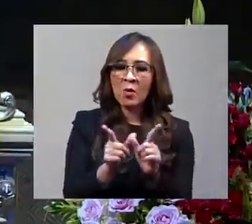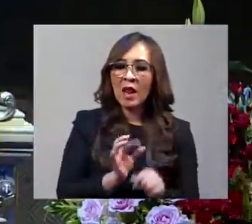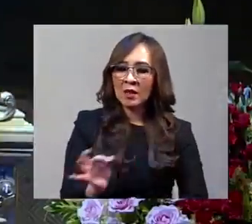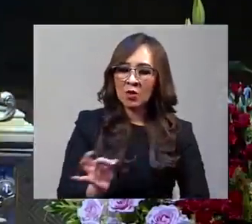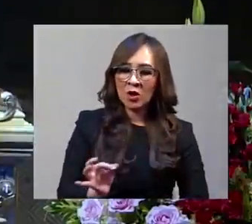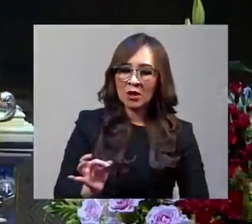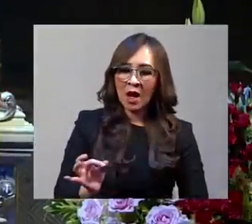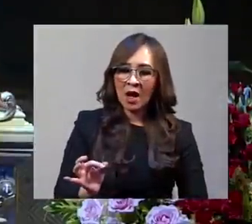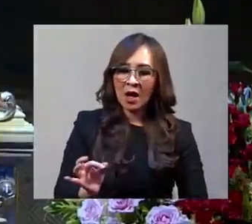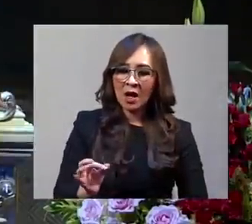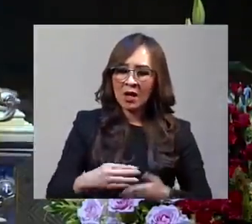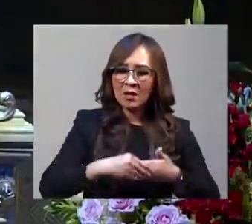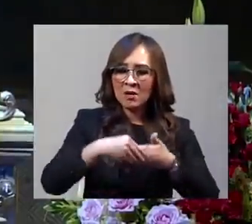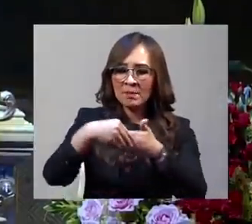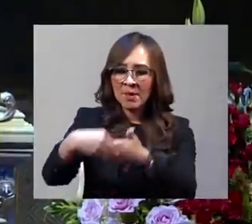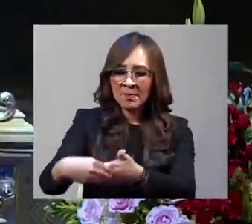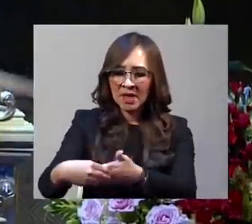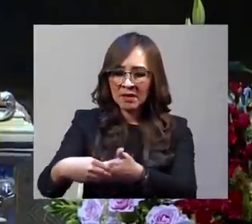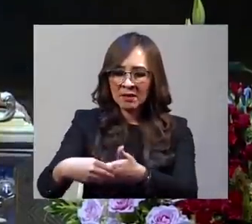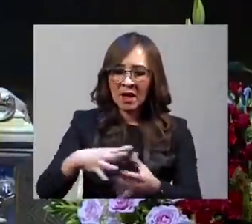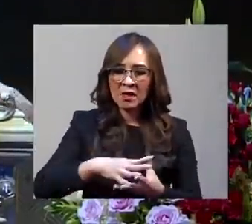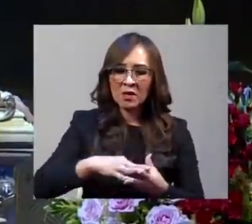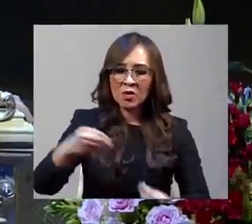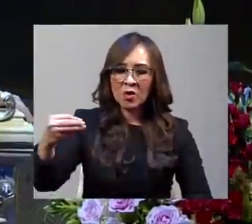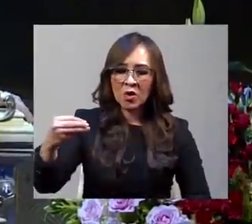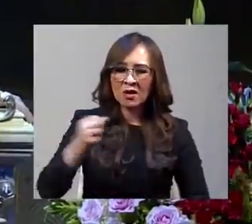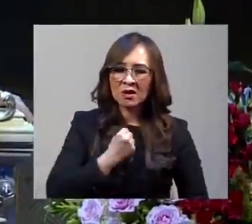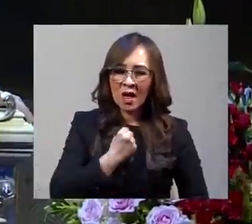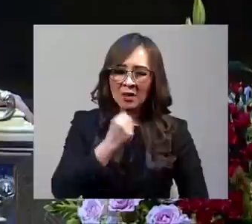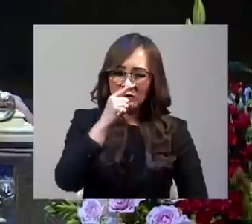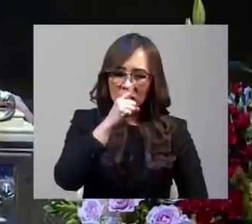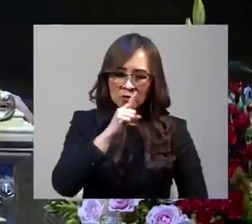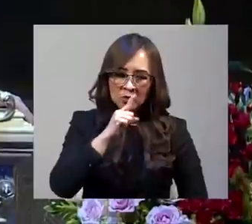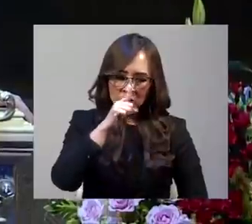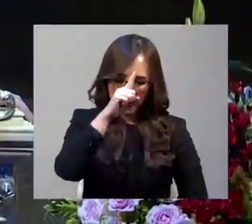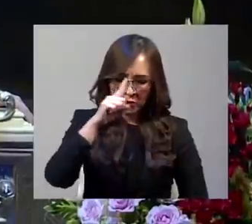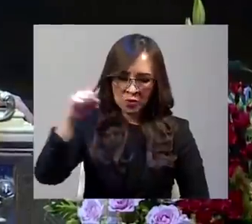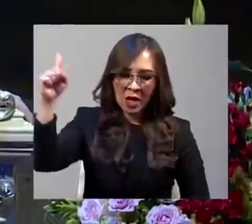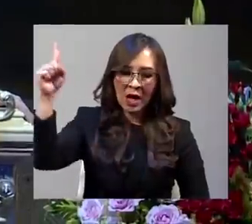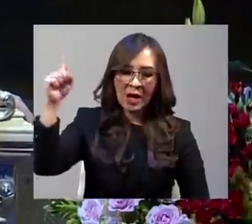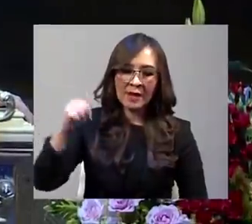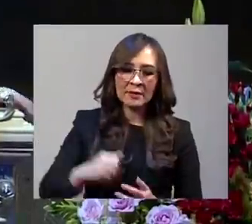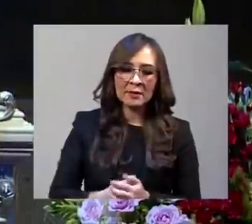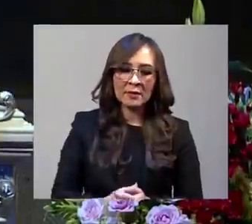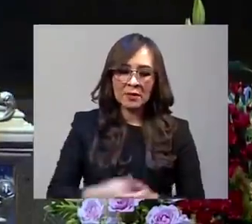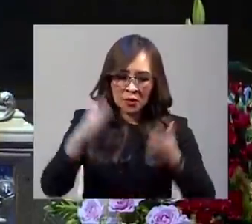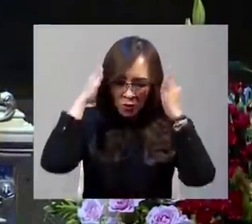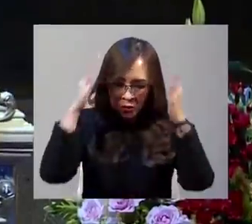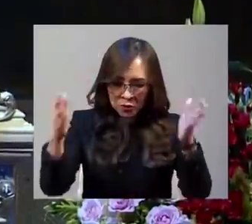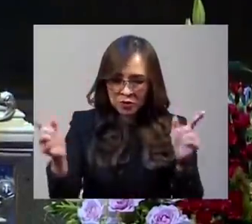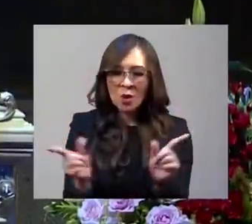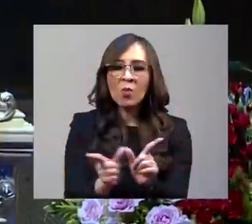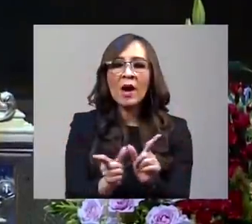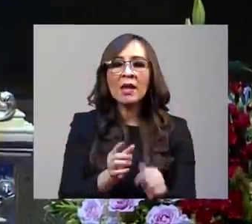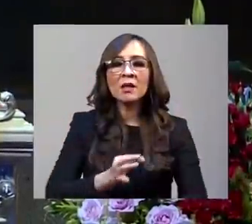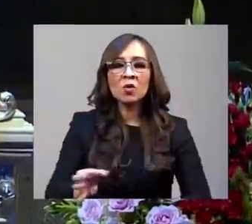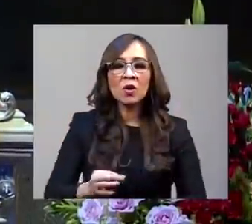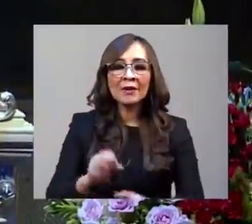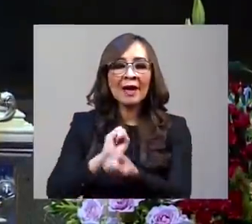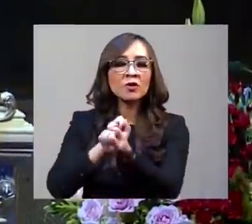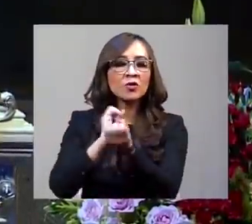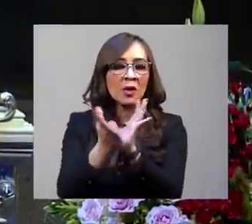Tuhan tuntun dengan roh takut akan Tuhan. Khususnya juga gubernur Jawa Timur. Dan juga wali kota Surabaya. Berkat Tuhan